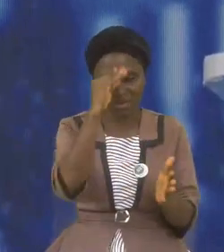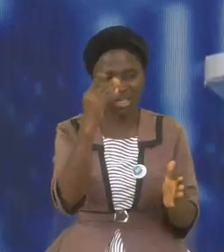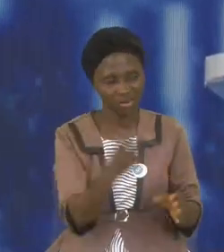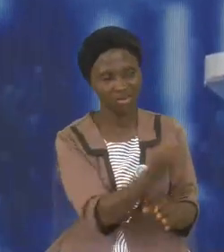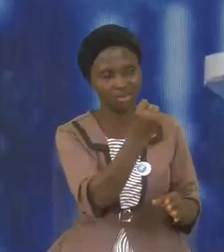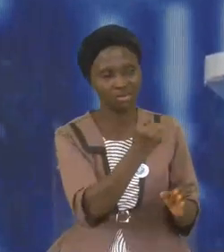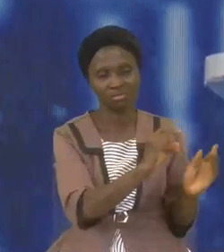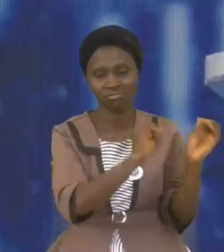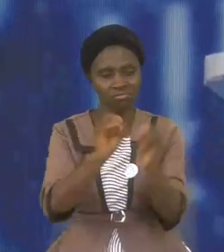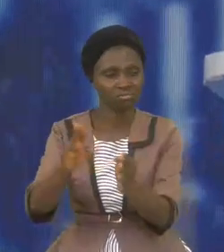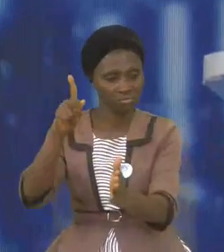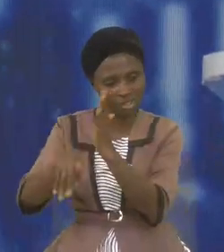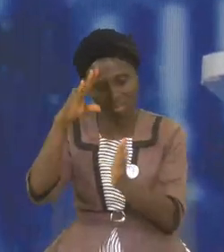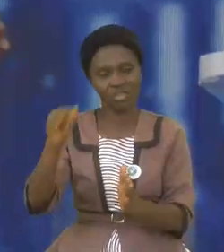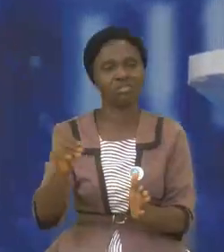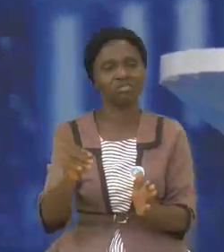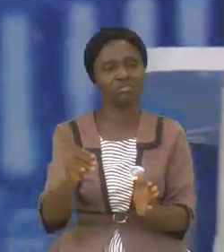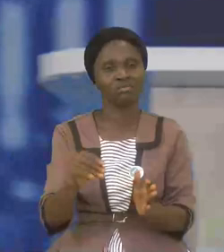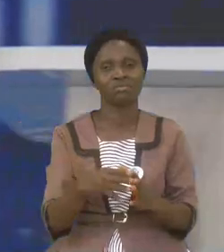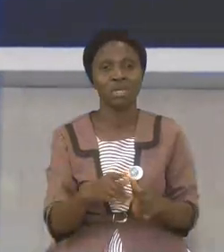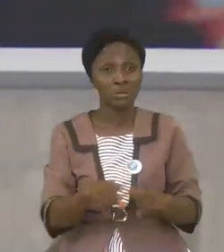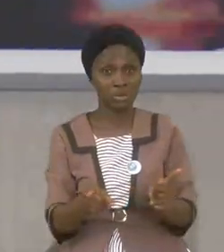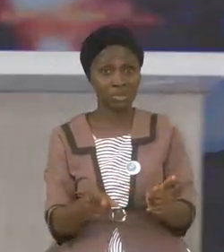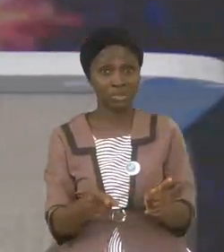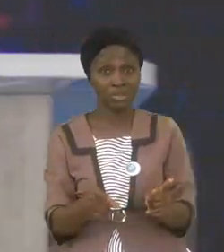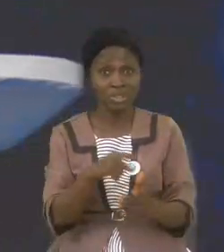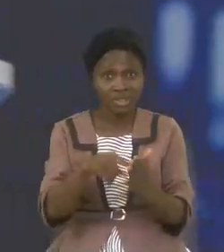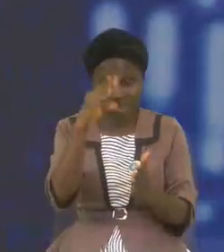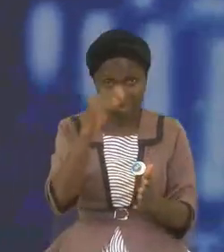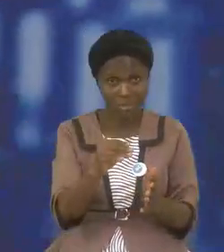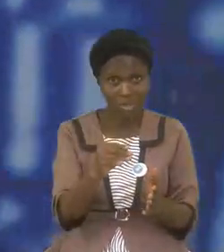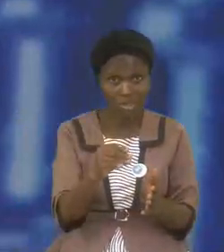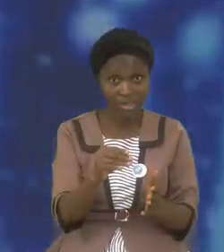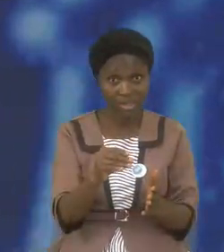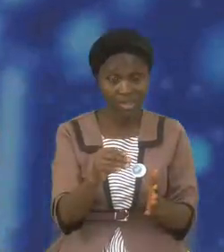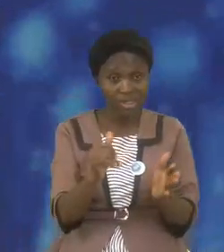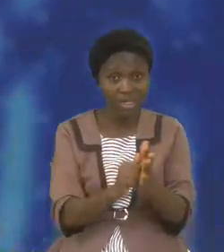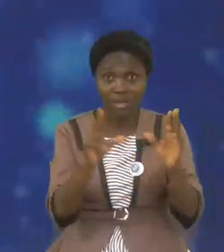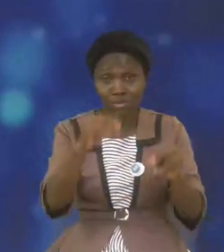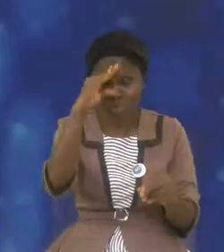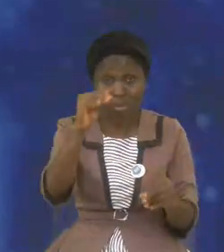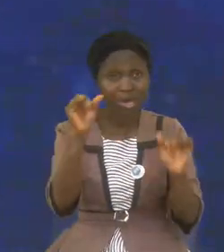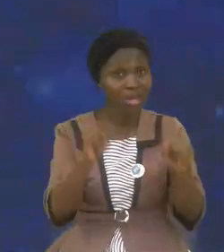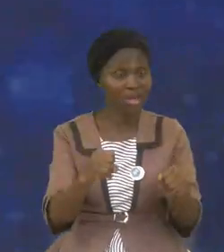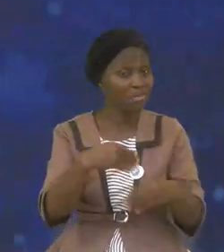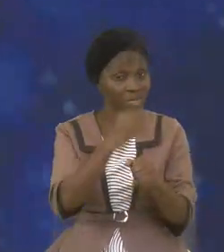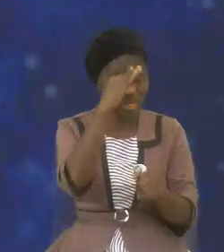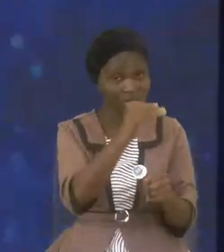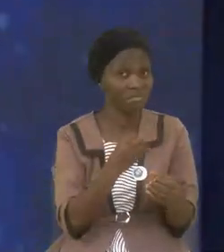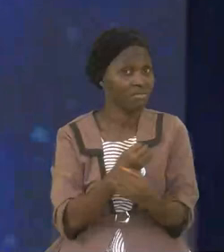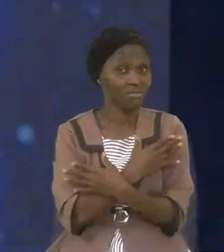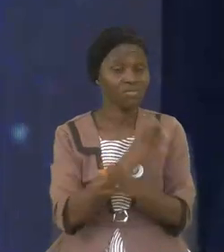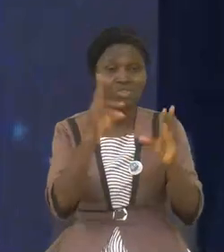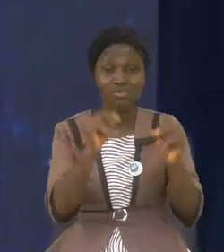non attrayant, et que l'homme-là, emportez-le et allez l'éliminer. Mais cet